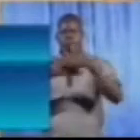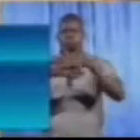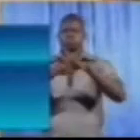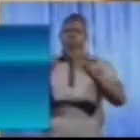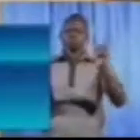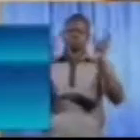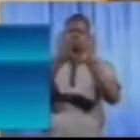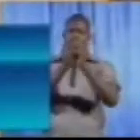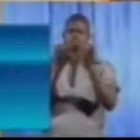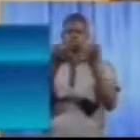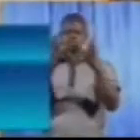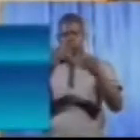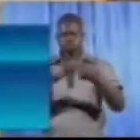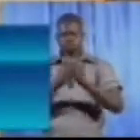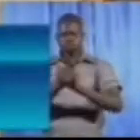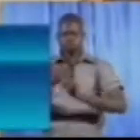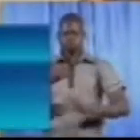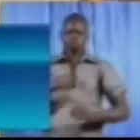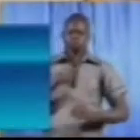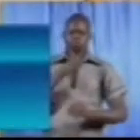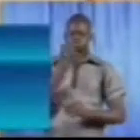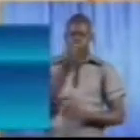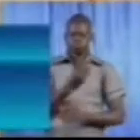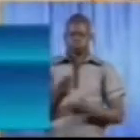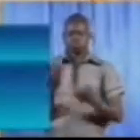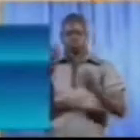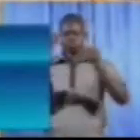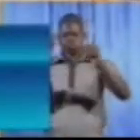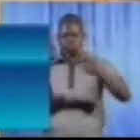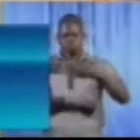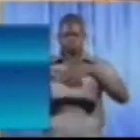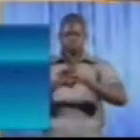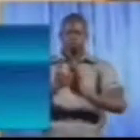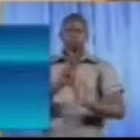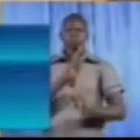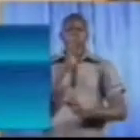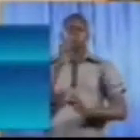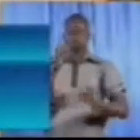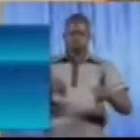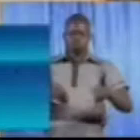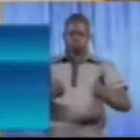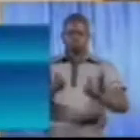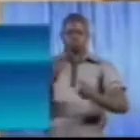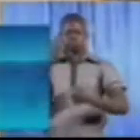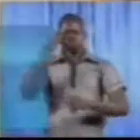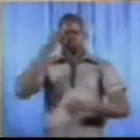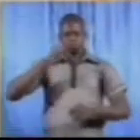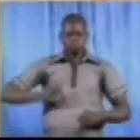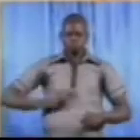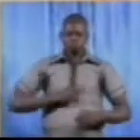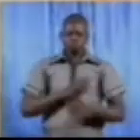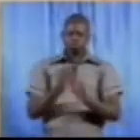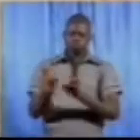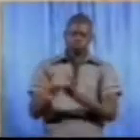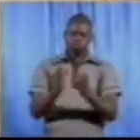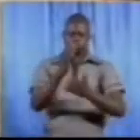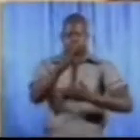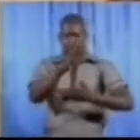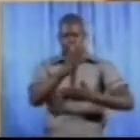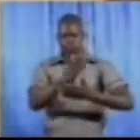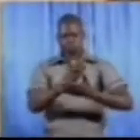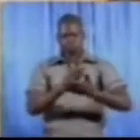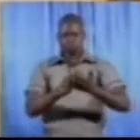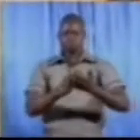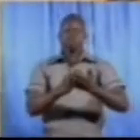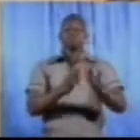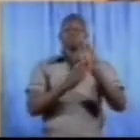difficultés parce qu'ils n'ont pas de matériel pour pouvoir s'insérer. Donc vraiment, c'est l'opportunité aussi pour nous et de faire partie vraiment et de faire